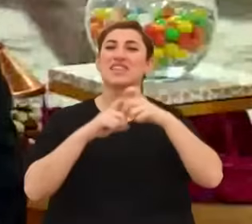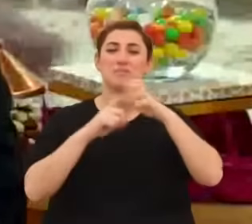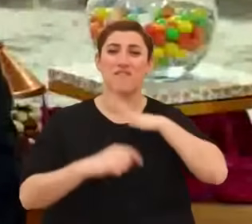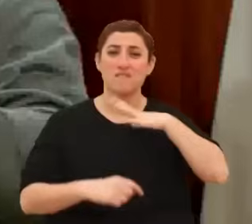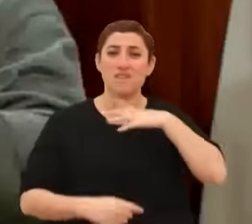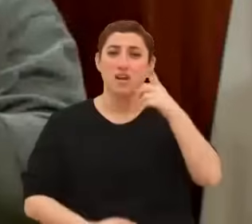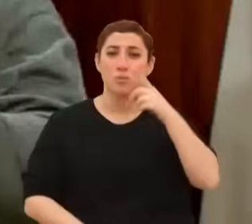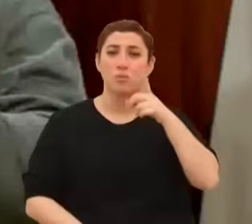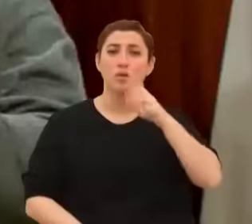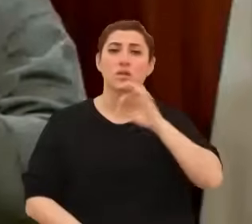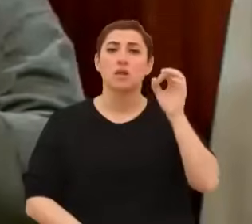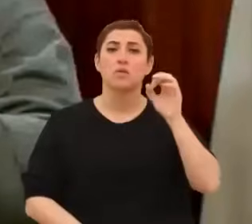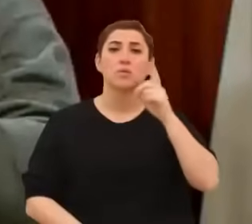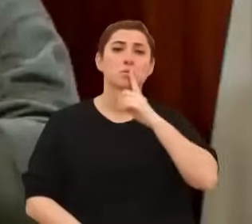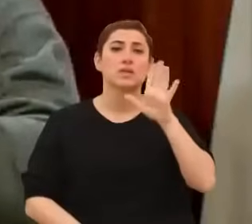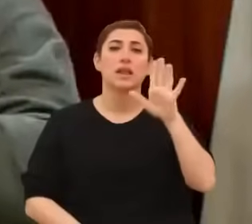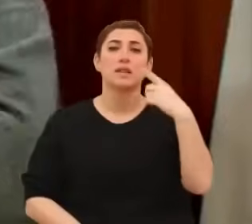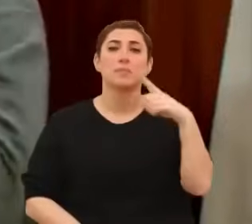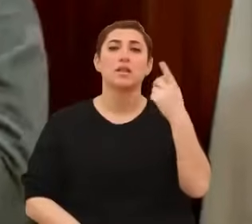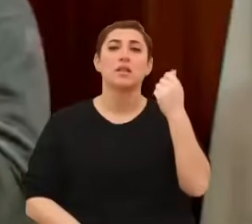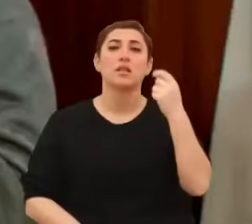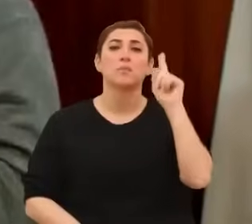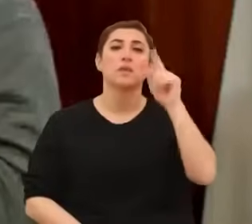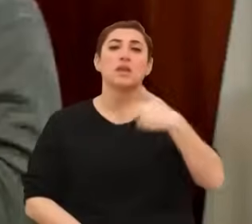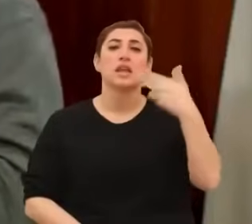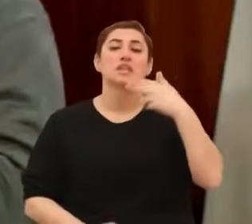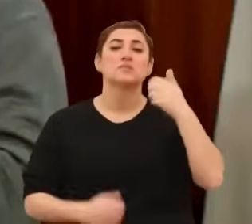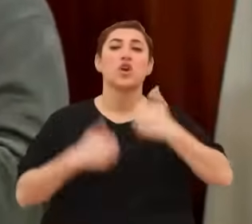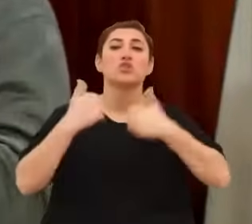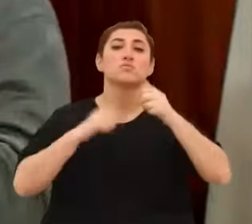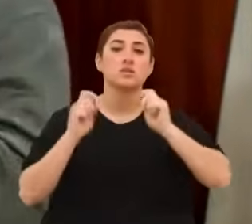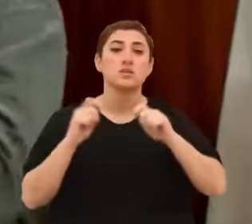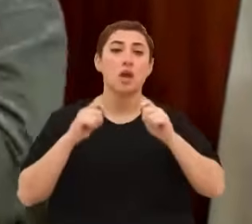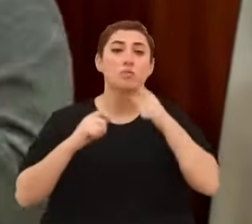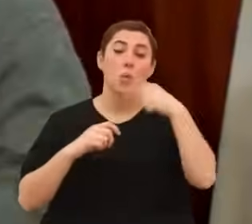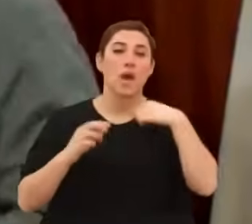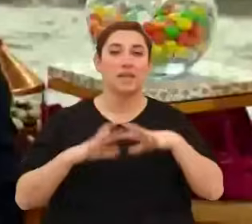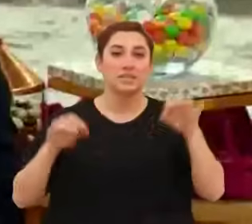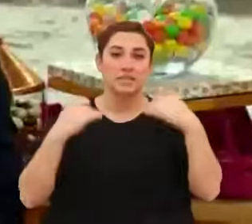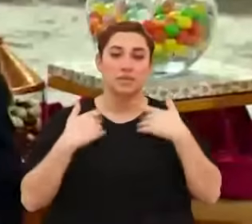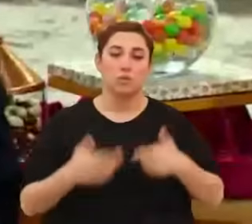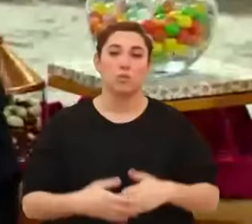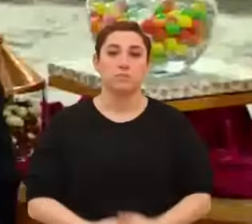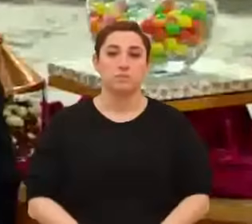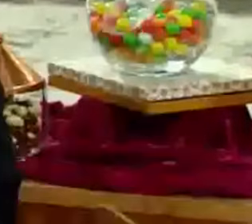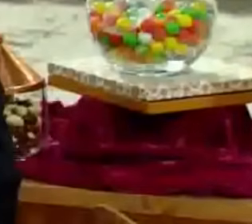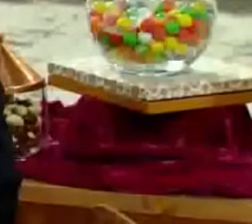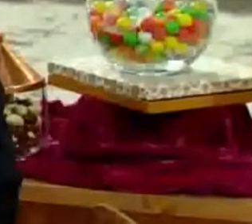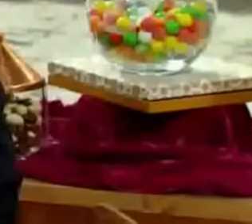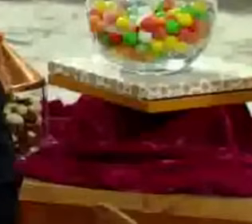var ya. Utkan Ucağı 150 bin liralık bir tane resim yarışması şey yapmış. Onu hazırlanıyor.